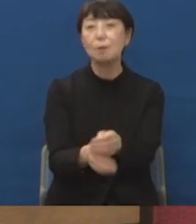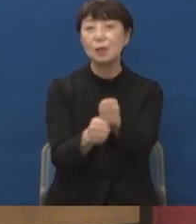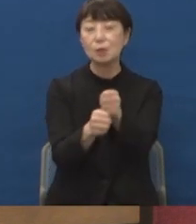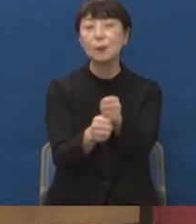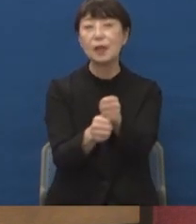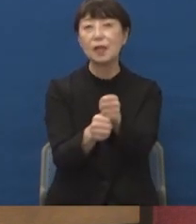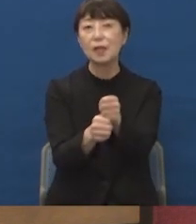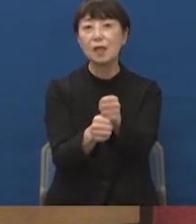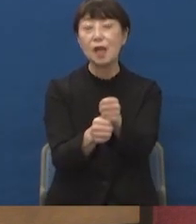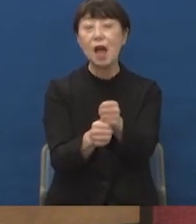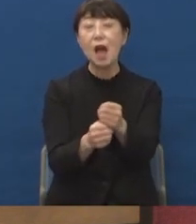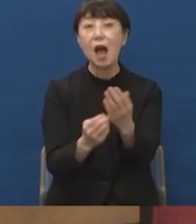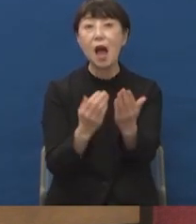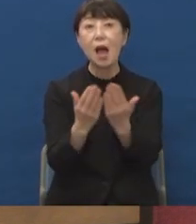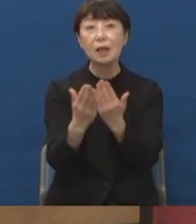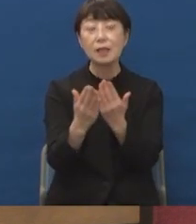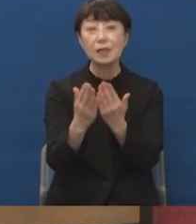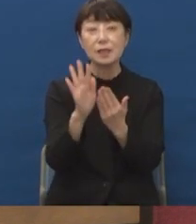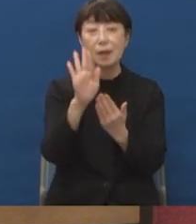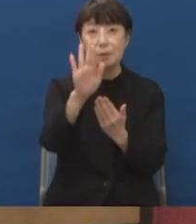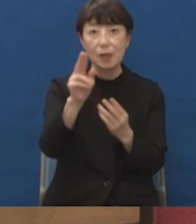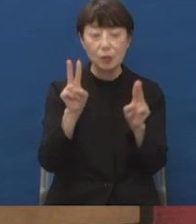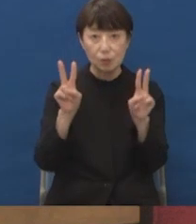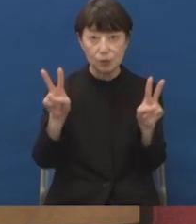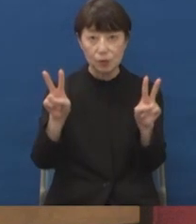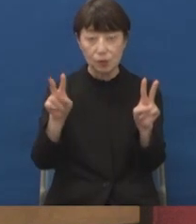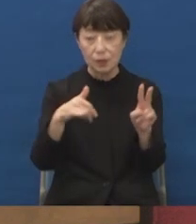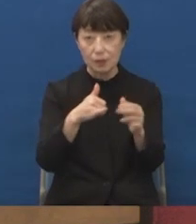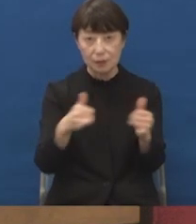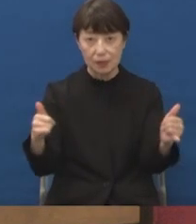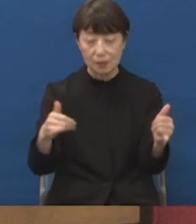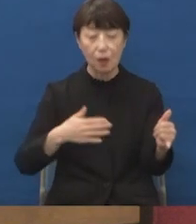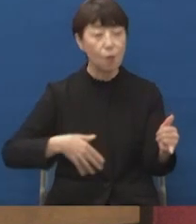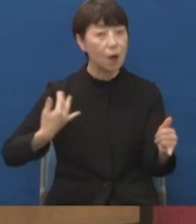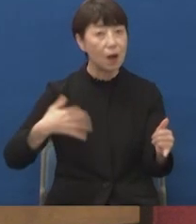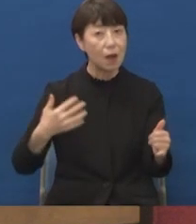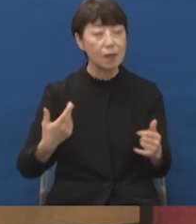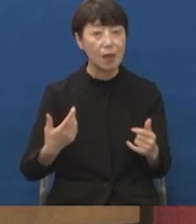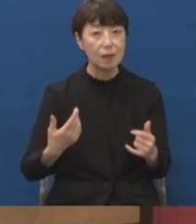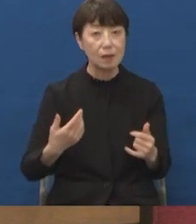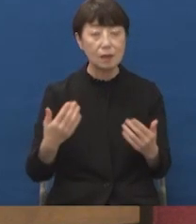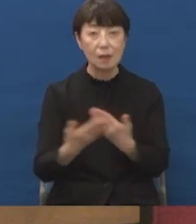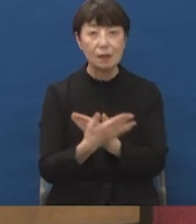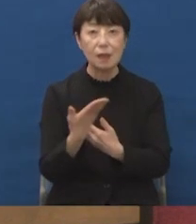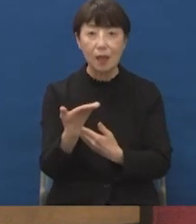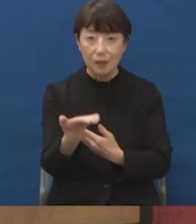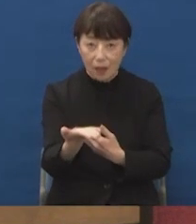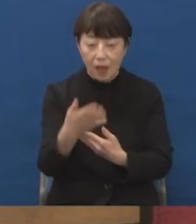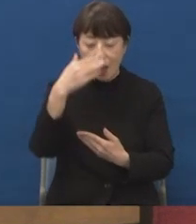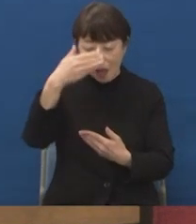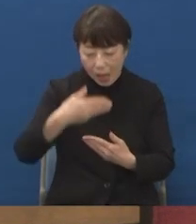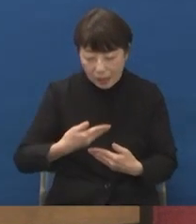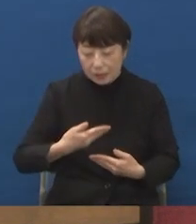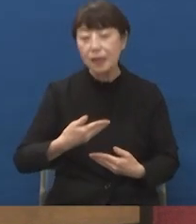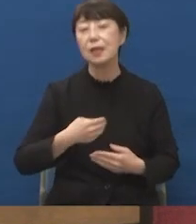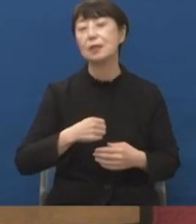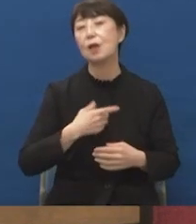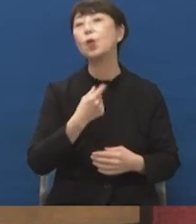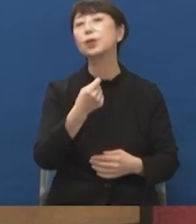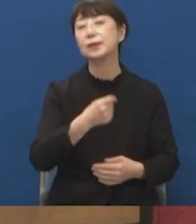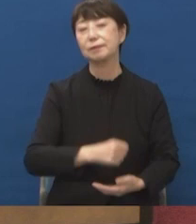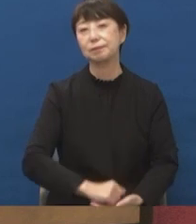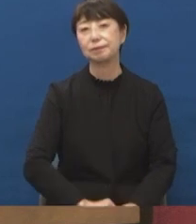明確な未来ビジョンが市民に伝わりにくいものになっていなかったかを反省点に置くべきと考え